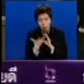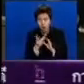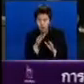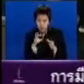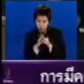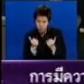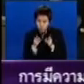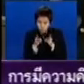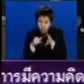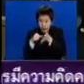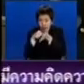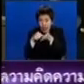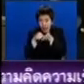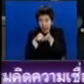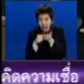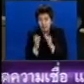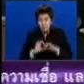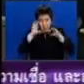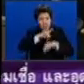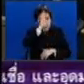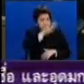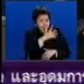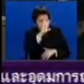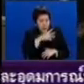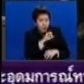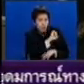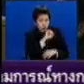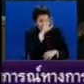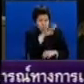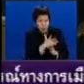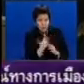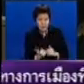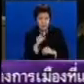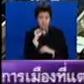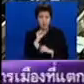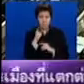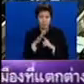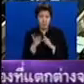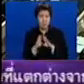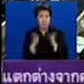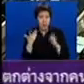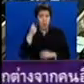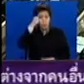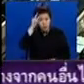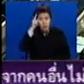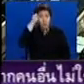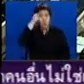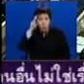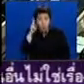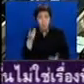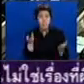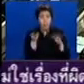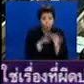ภิปรายถึงทางออกกรณีที่ส.ส.รัฐบาลไม่เข้าร่วมประชุมจนเป็นผลให้สภาไม่สามารถเปิดประชุมได้ถึง2ครั้งติดต่อกันในรอบสัปด